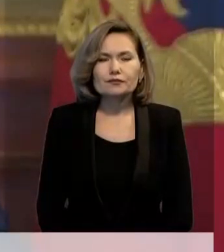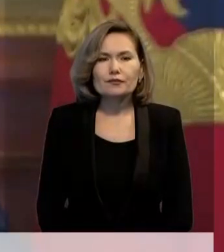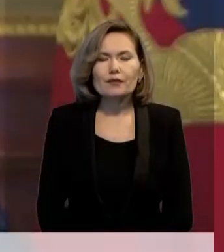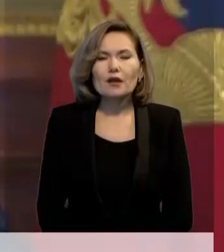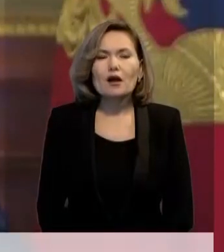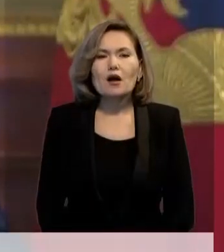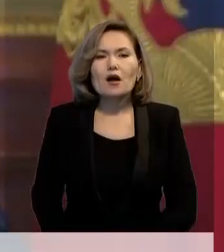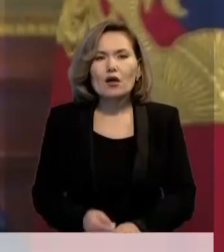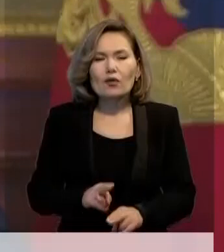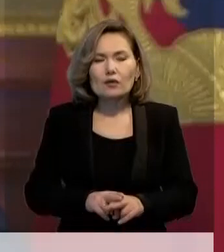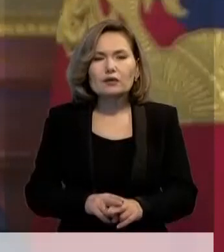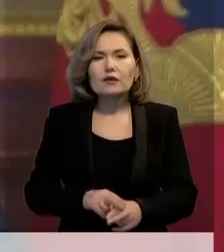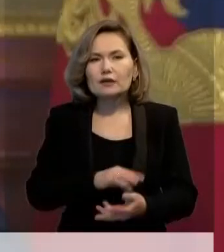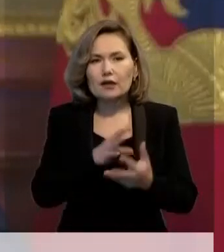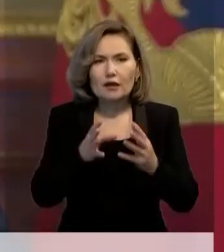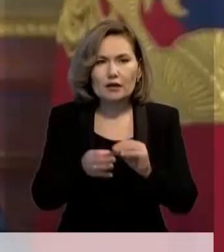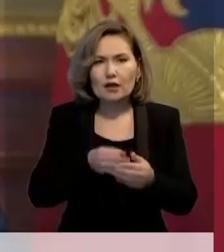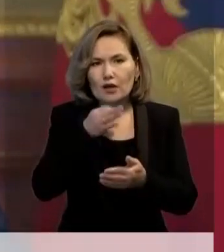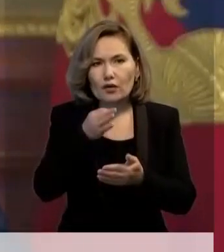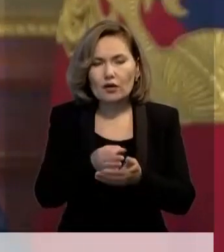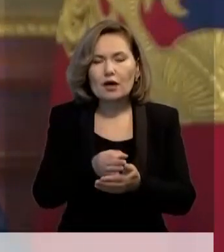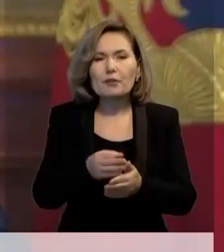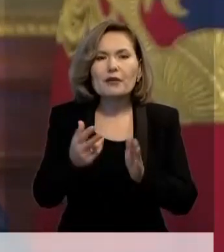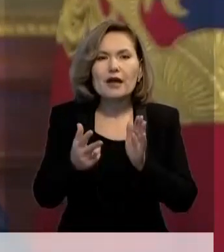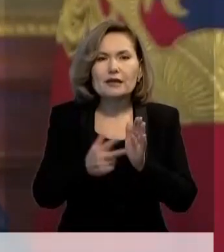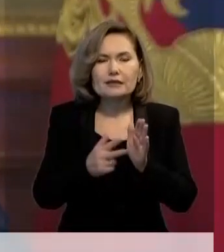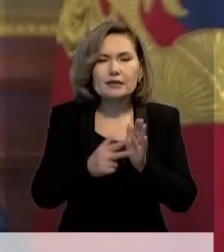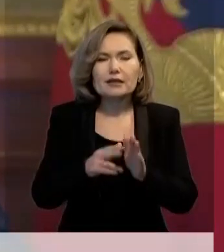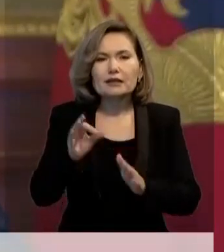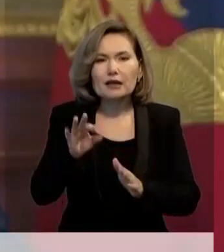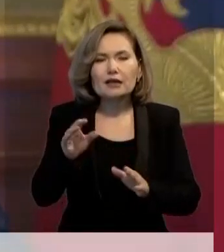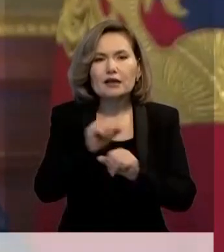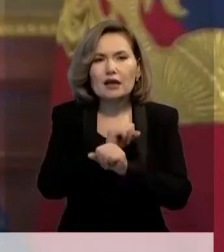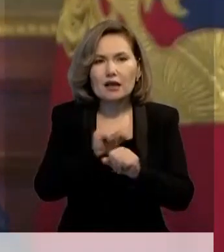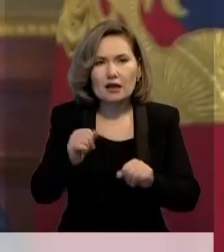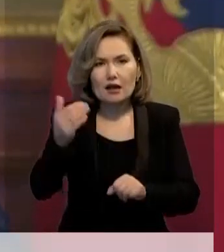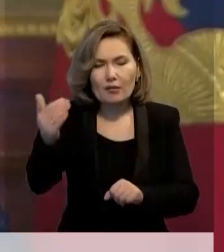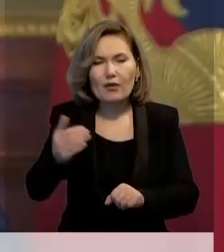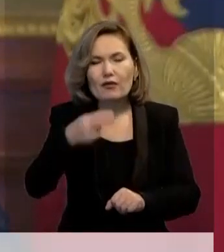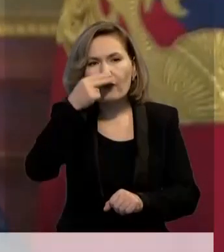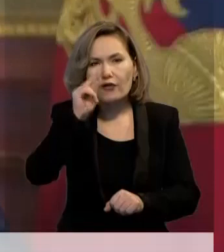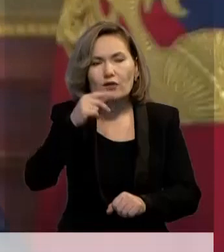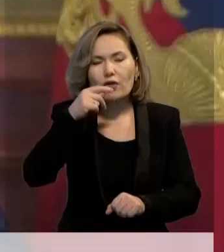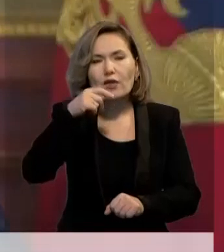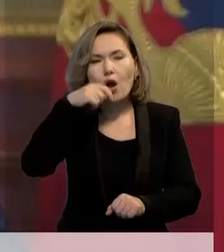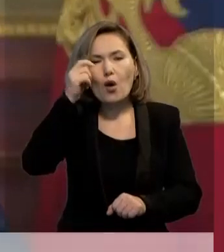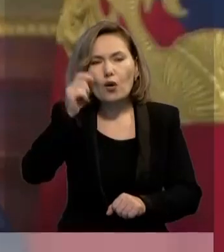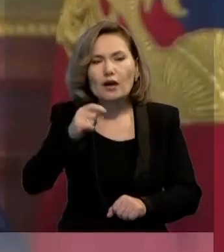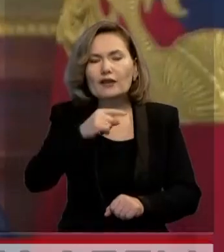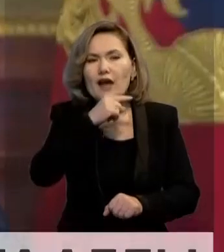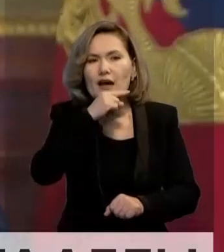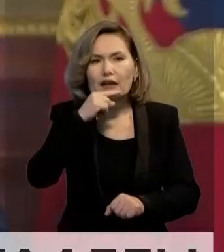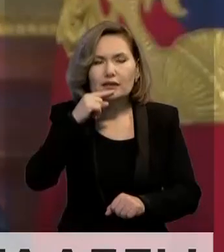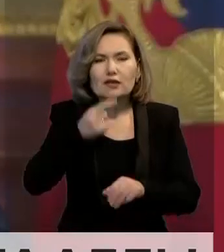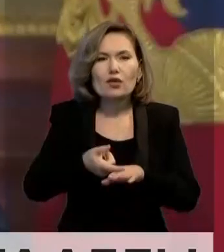Криминалистік және өзге сараптамалардың нәтижелері көрсетіп отырғанда 8-ші қазанда ұйымдастырылған жарылыс ланкестік әрекет болған. Ол Ресейдің маңызды